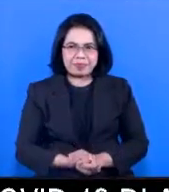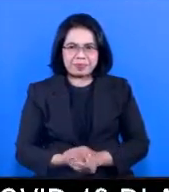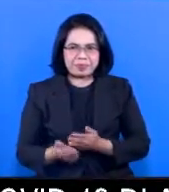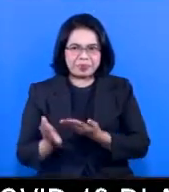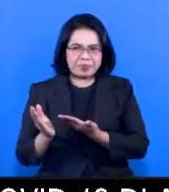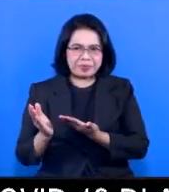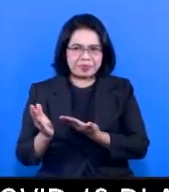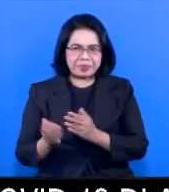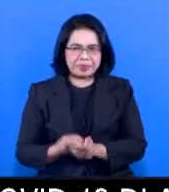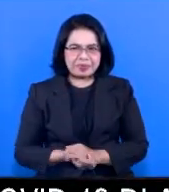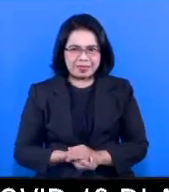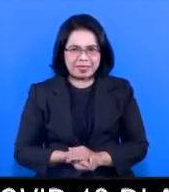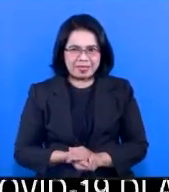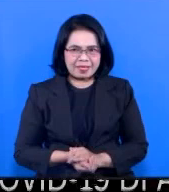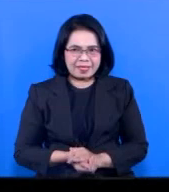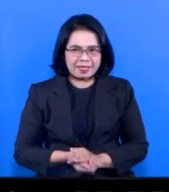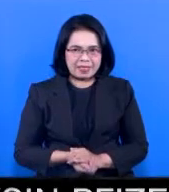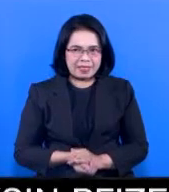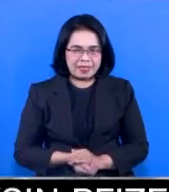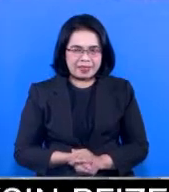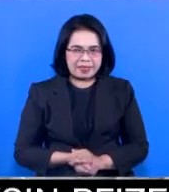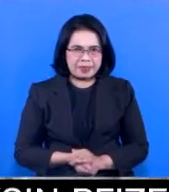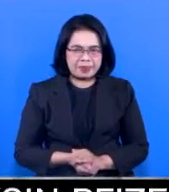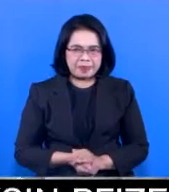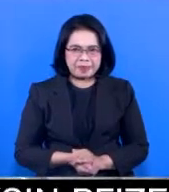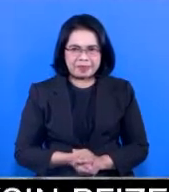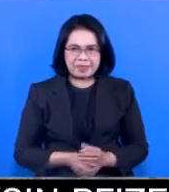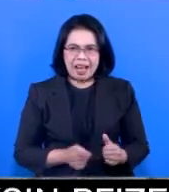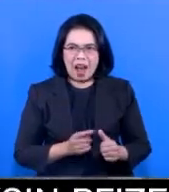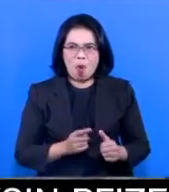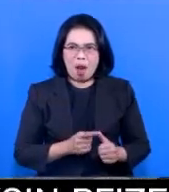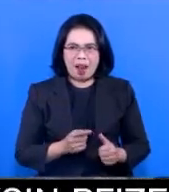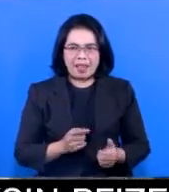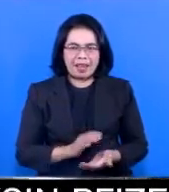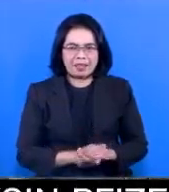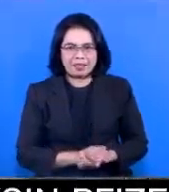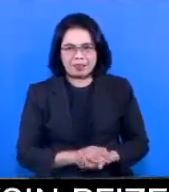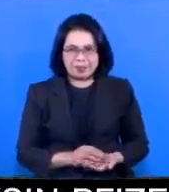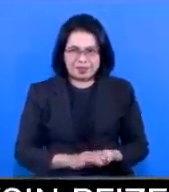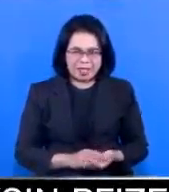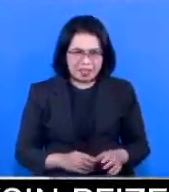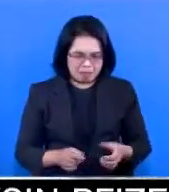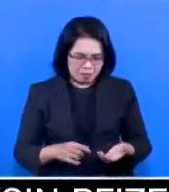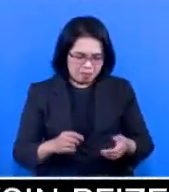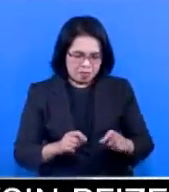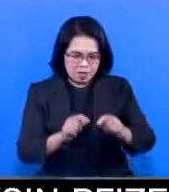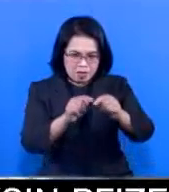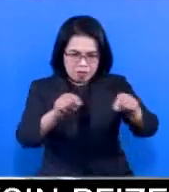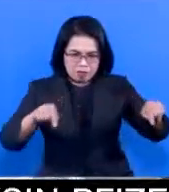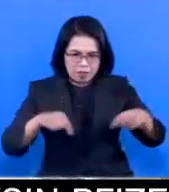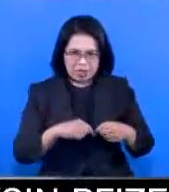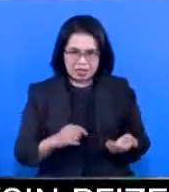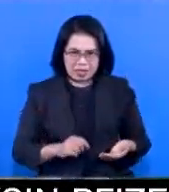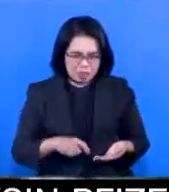bermotif batik dibuat menggunakan adonan tersendiri. Awalnya, motif batik dibuat terlebih dahulu, lalu dikukus selama 10